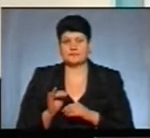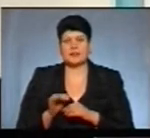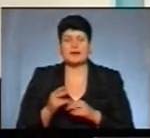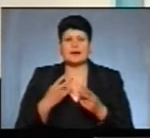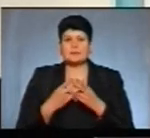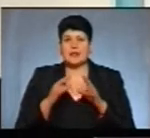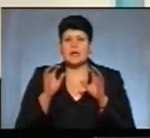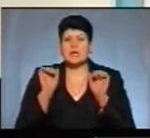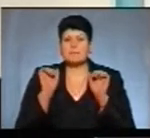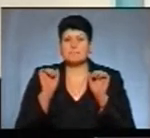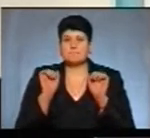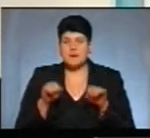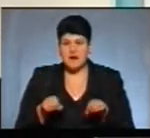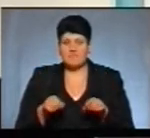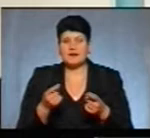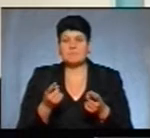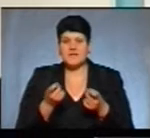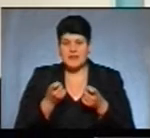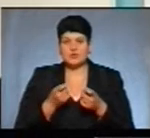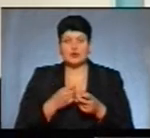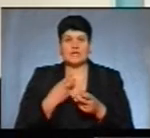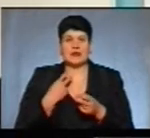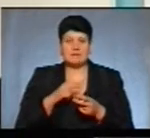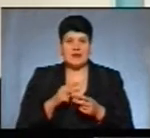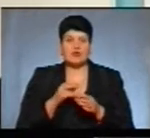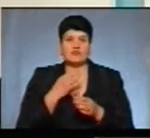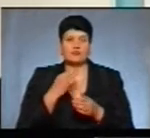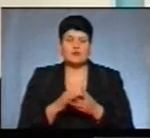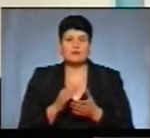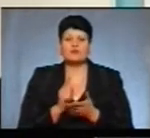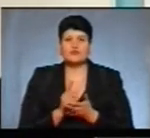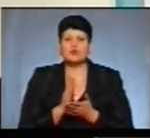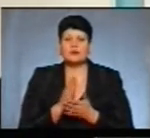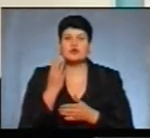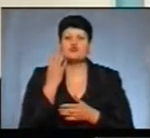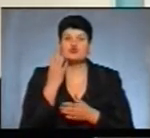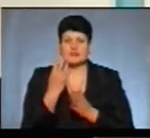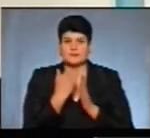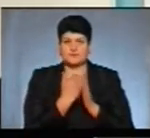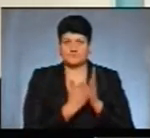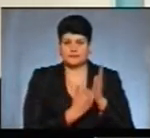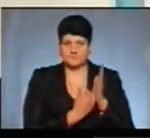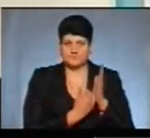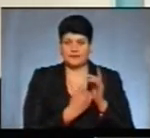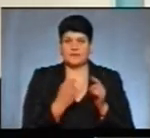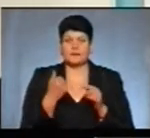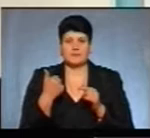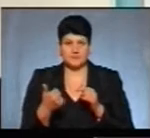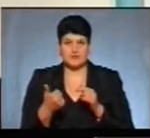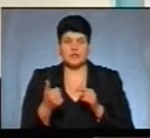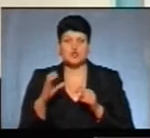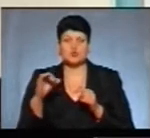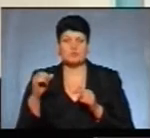кримінальне право і притягнення до кримінальної відповідальності мусить мати 4 складових. Це об'єкт,